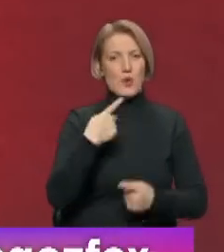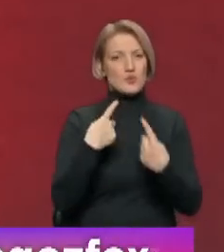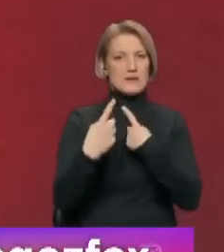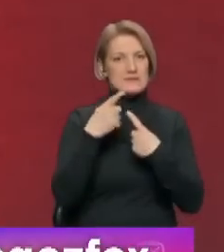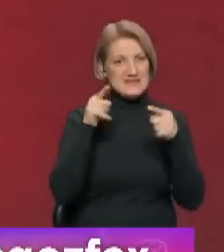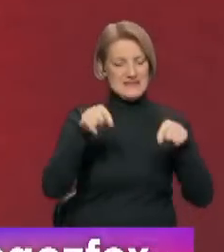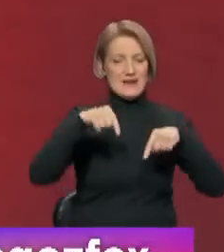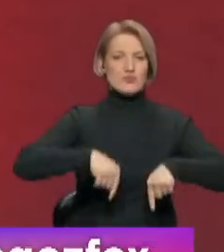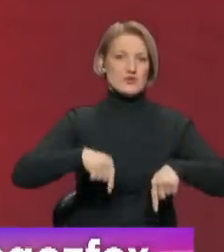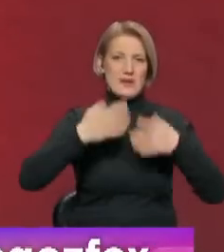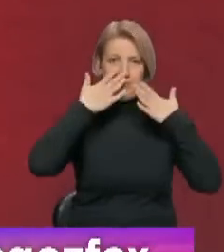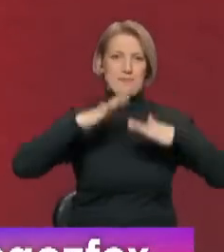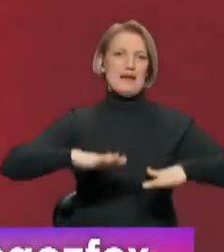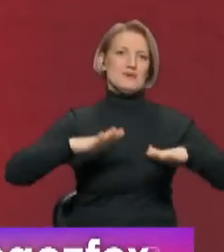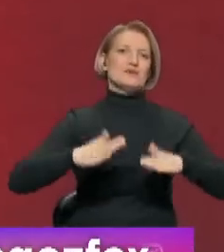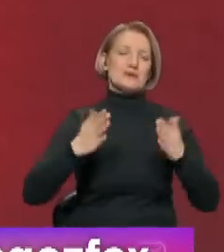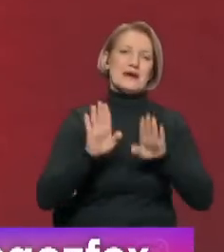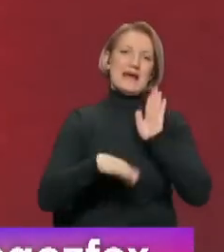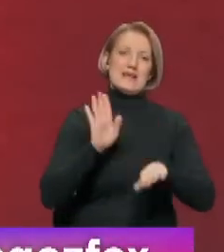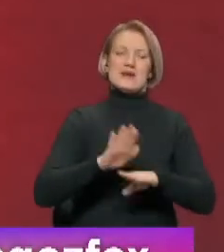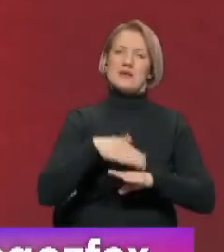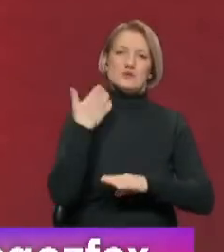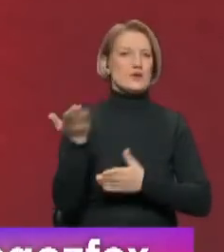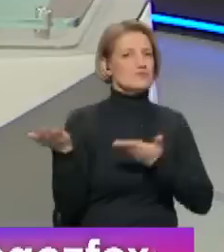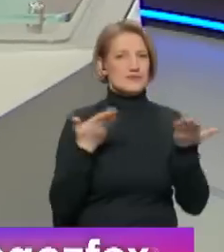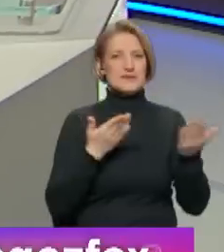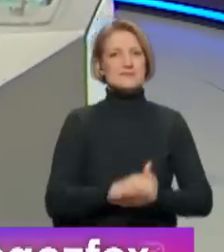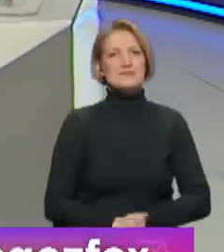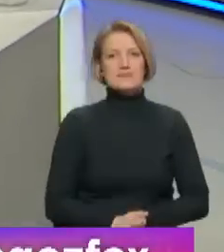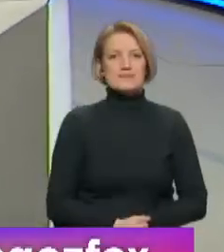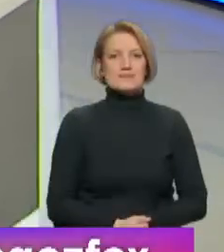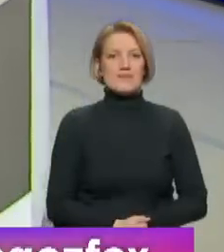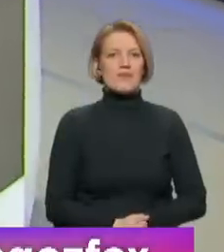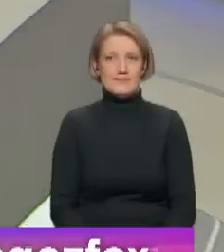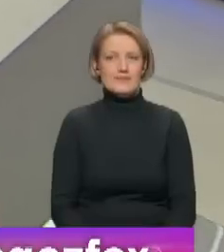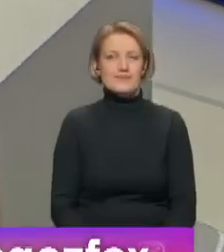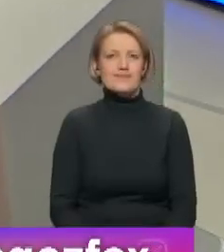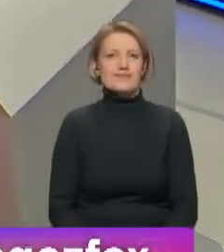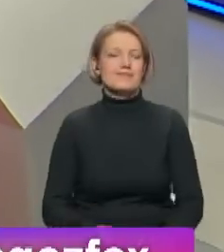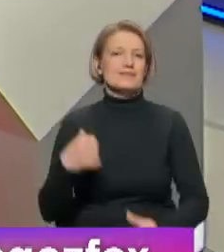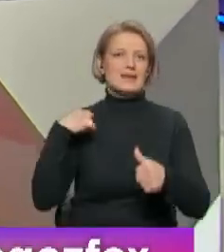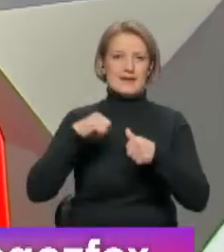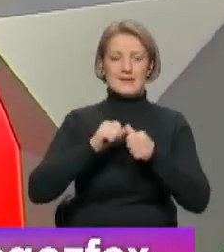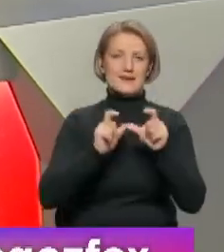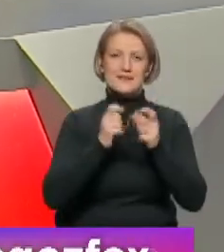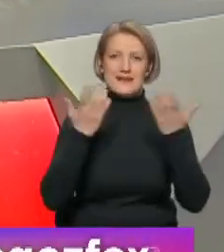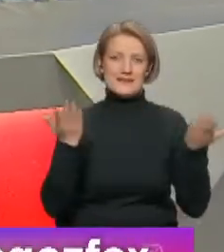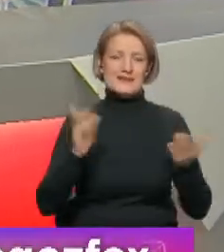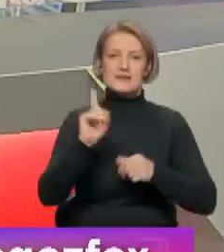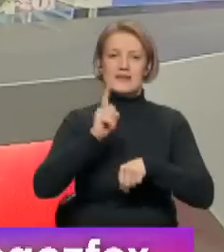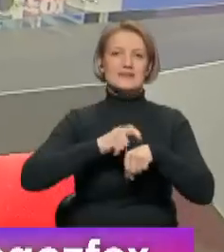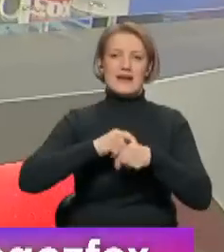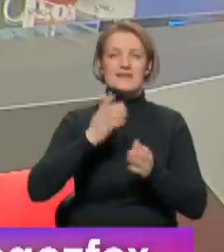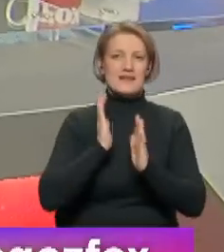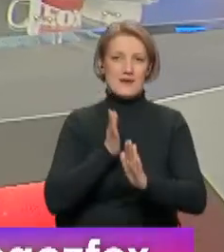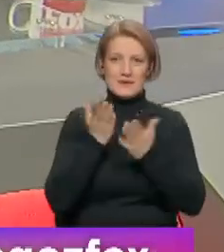siz de orada bekliyoruz reklamlardan sonra buyurun Efendim bir kez daha Günaydın çalar